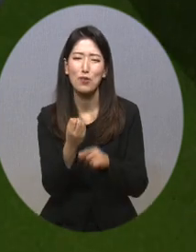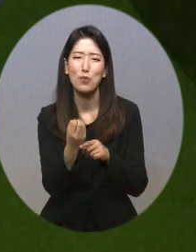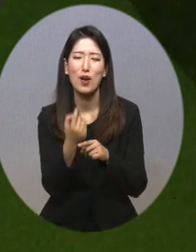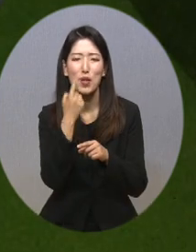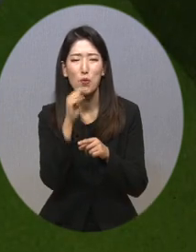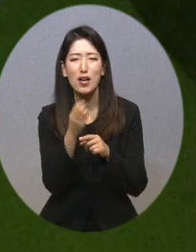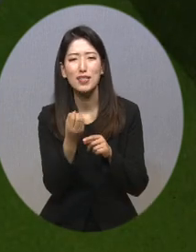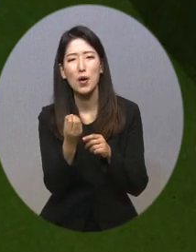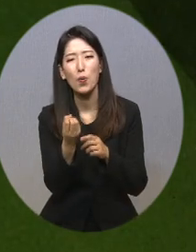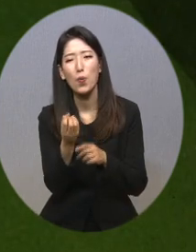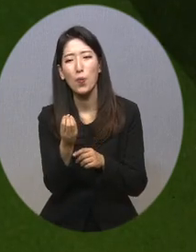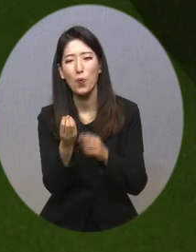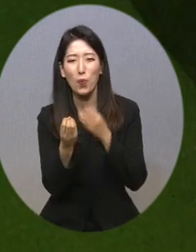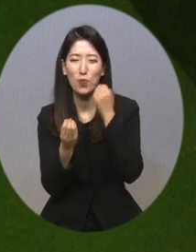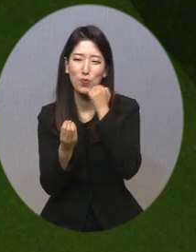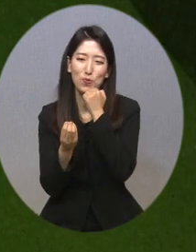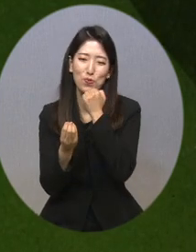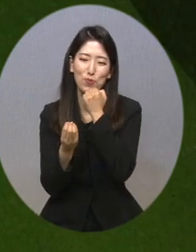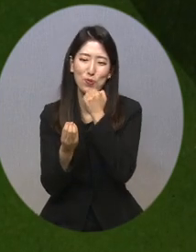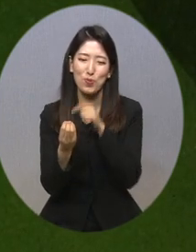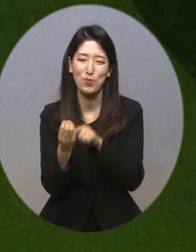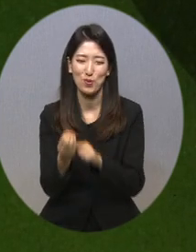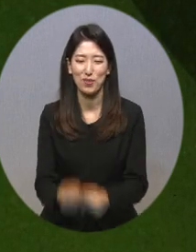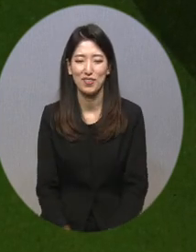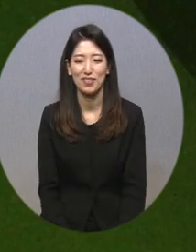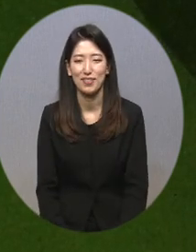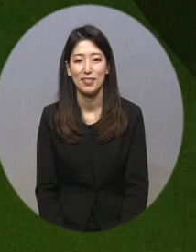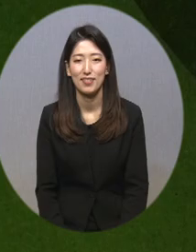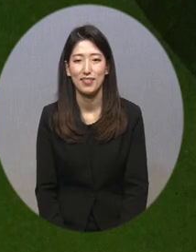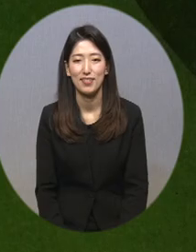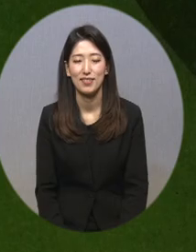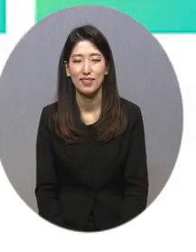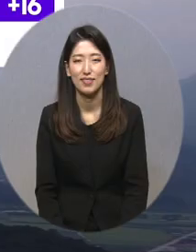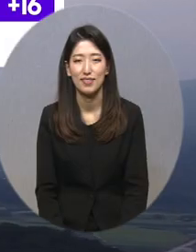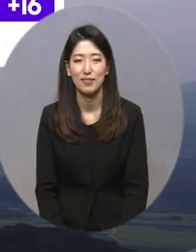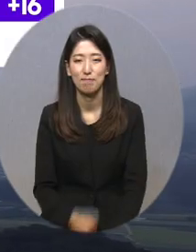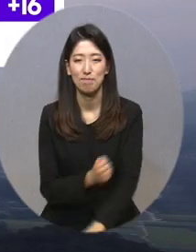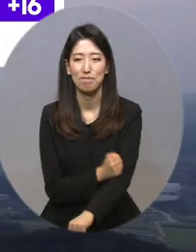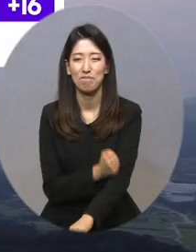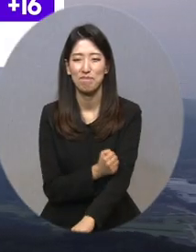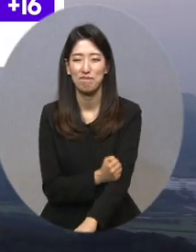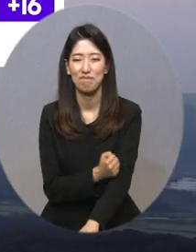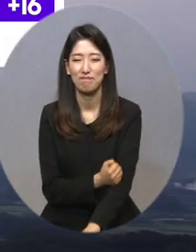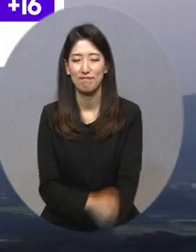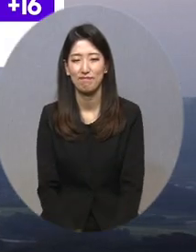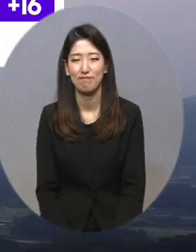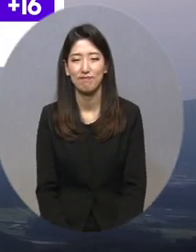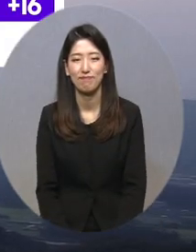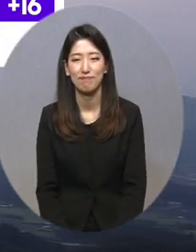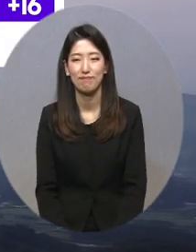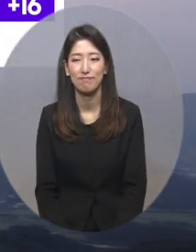파. 탁구공. 감사합니다. 아, 이거 너무 많았네. 마지막 볼.